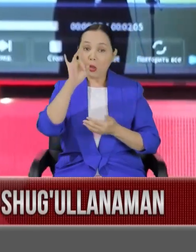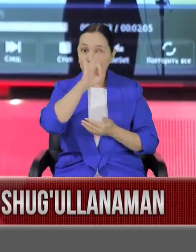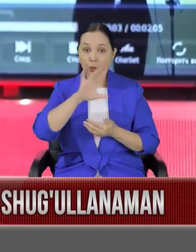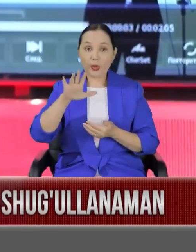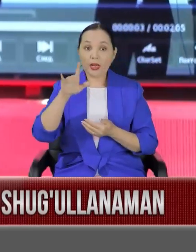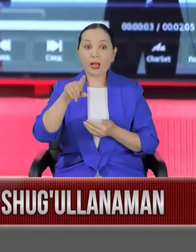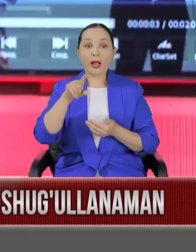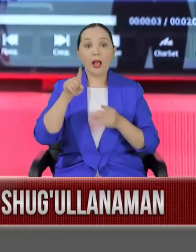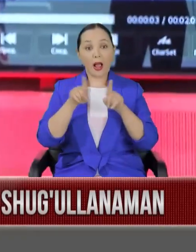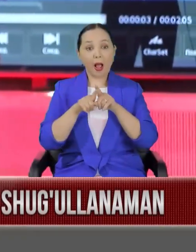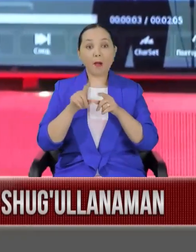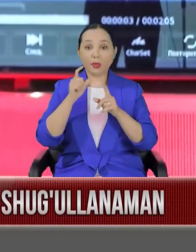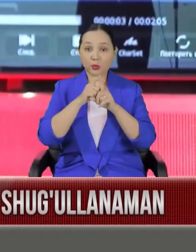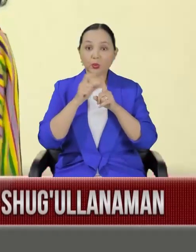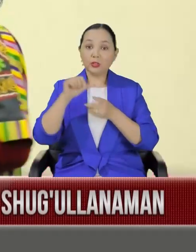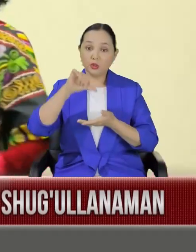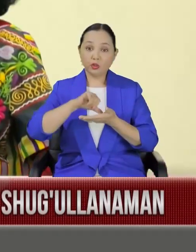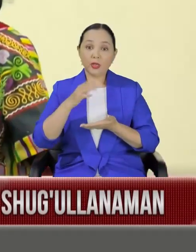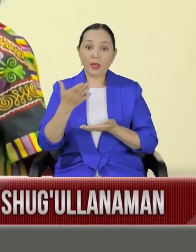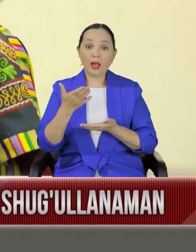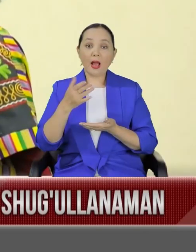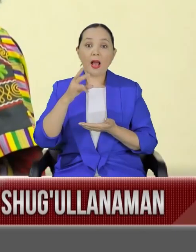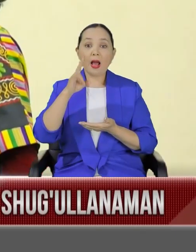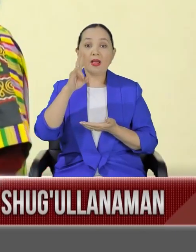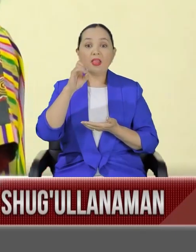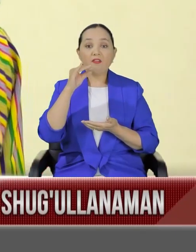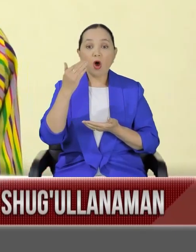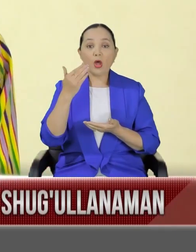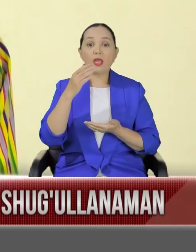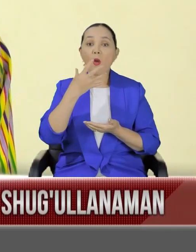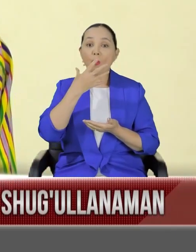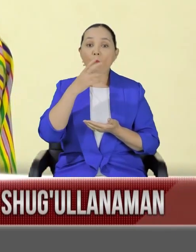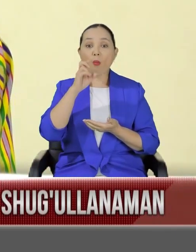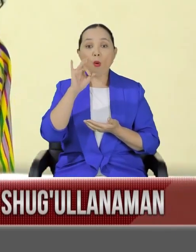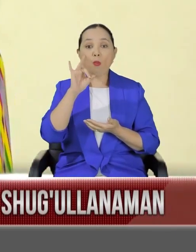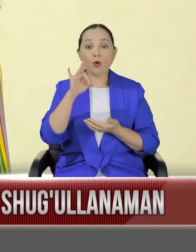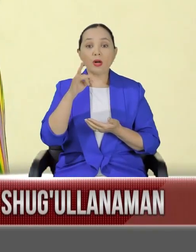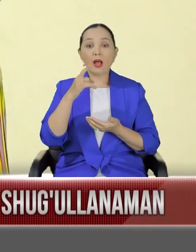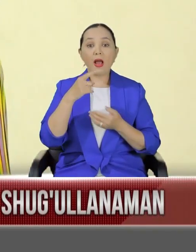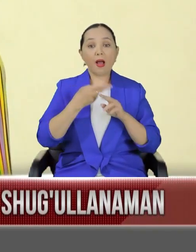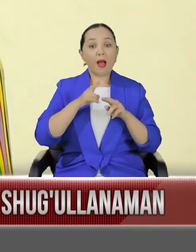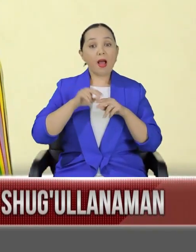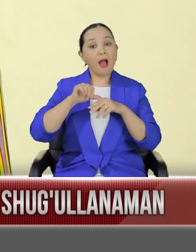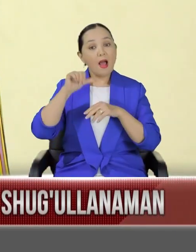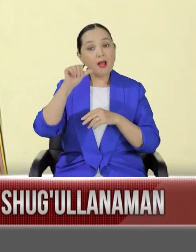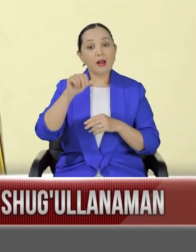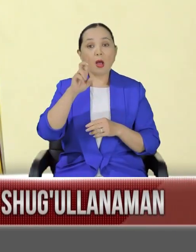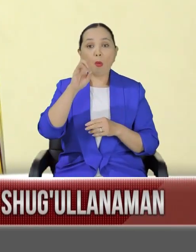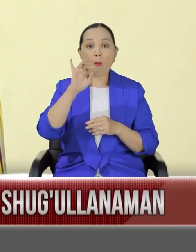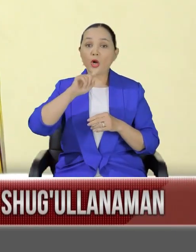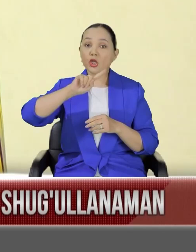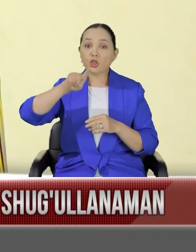biri tanbih ham berib qo'ydi so'zga chiqqanda. Yo'l Navoiy to'g'risida gapiraylik. Yo'q, Bobur o'sha yerga kelgan gapirmadi. Bu alohida Bobur haqida